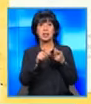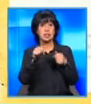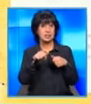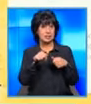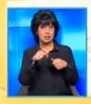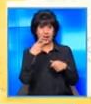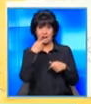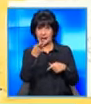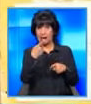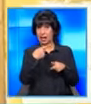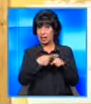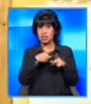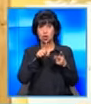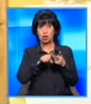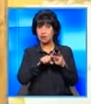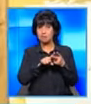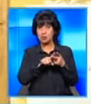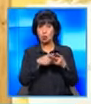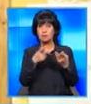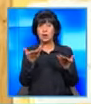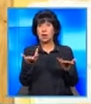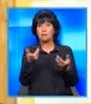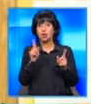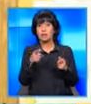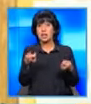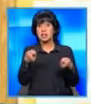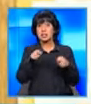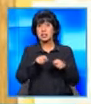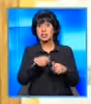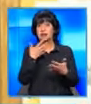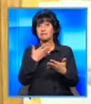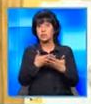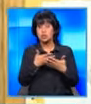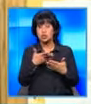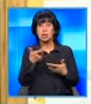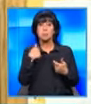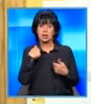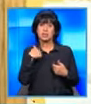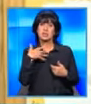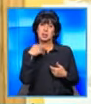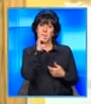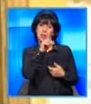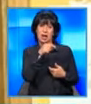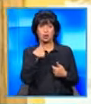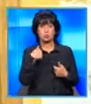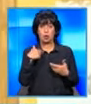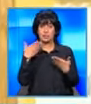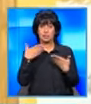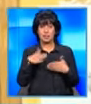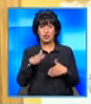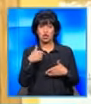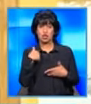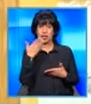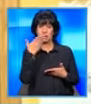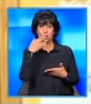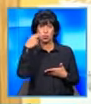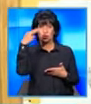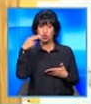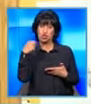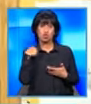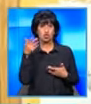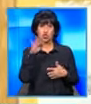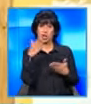Иванов с какво да завършим. Понеже виждам училище, искам да кажа, че дъщеря ми каза, за съжаление, ние в понеделник ще учим.